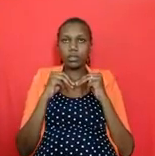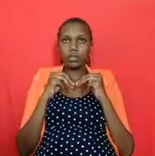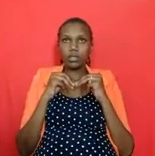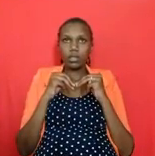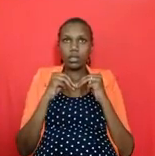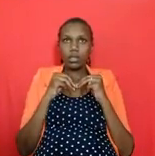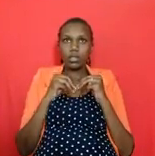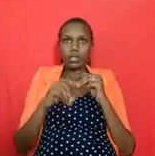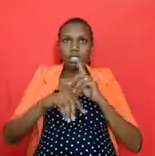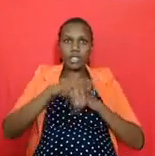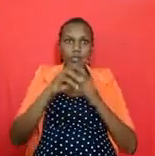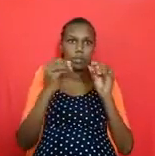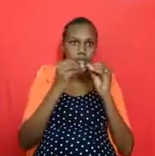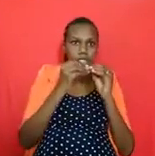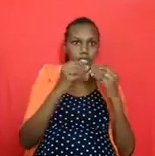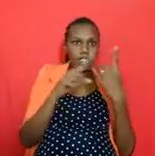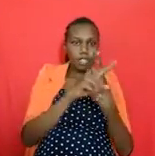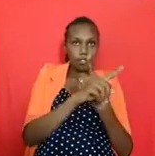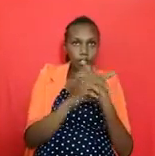tuonanaga business meetings